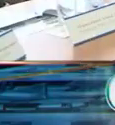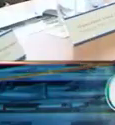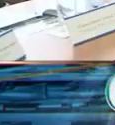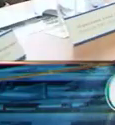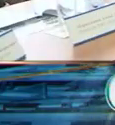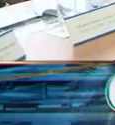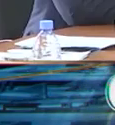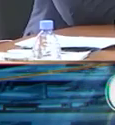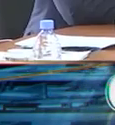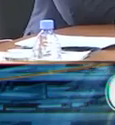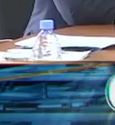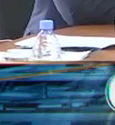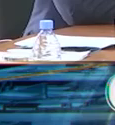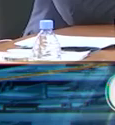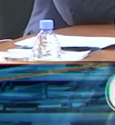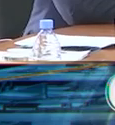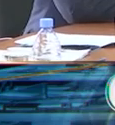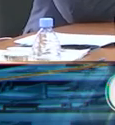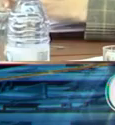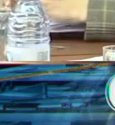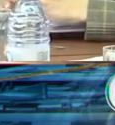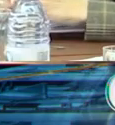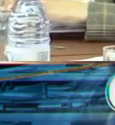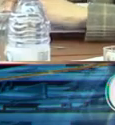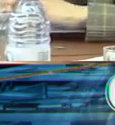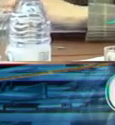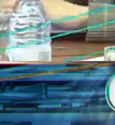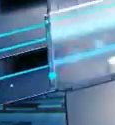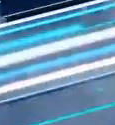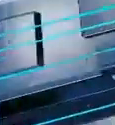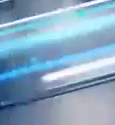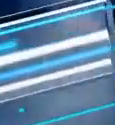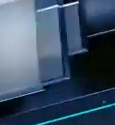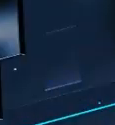Что мешает Текели стать центром туризма? Мнение Акима.